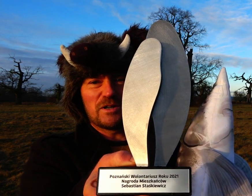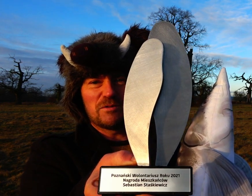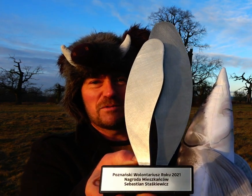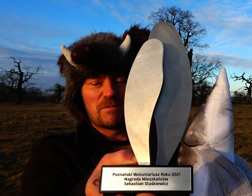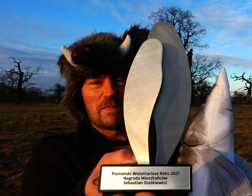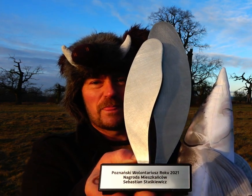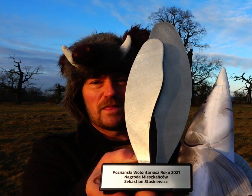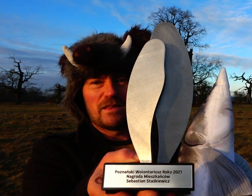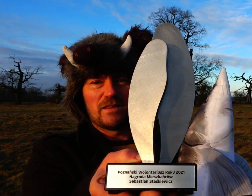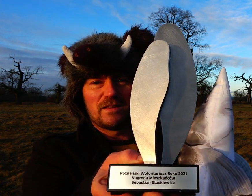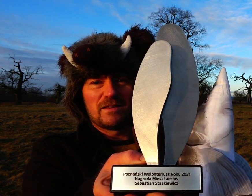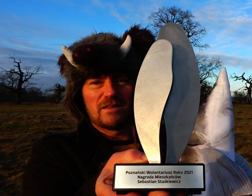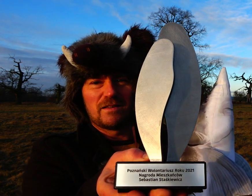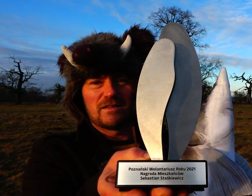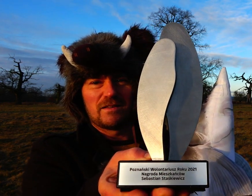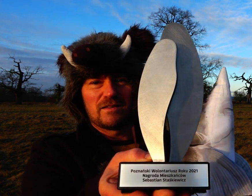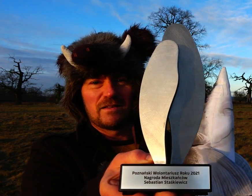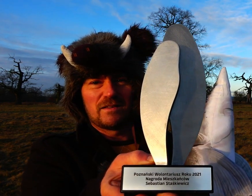zagłosowało